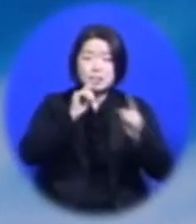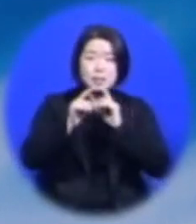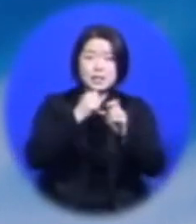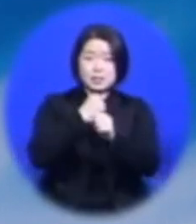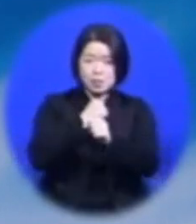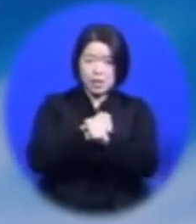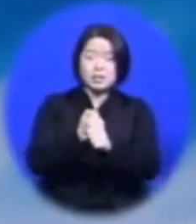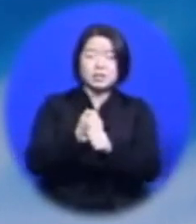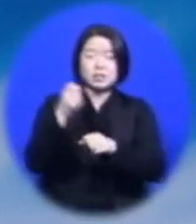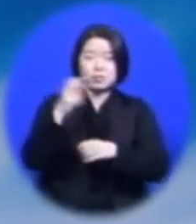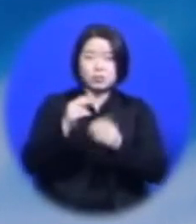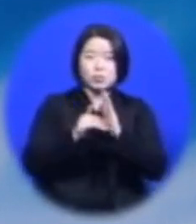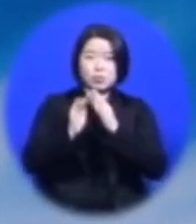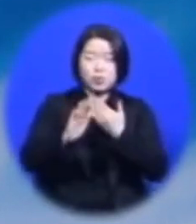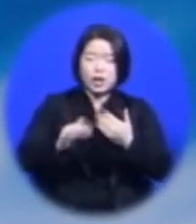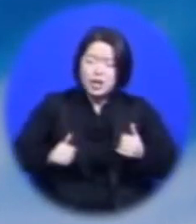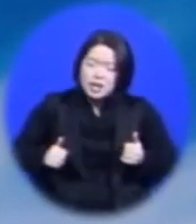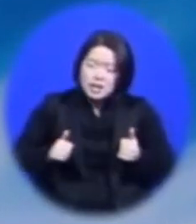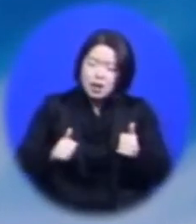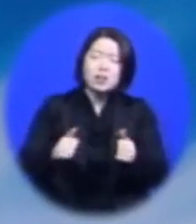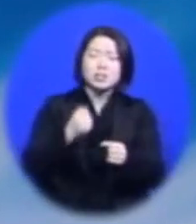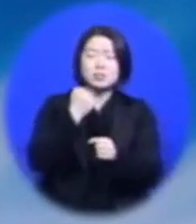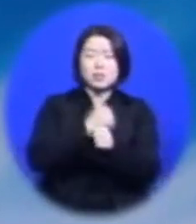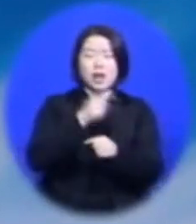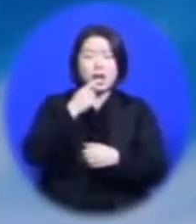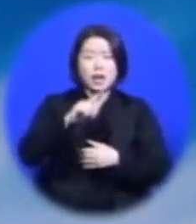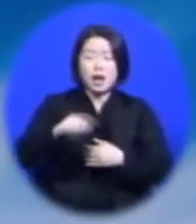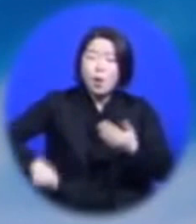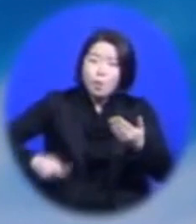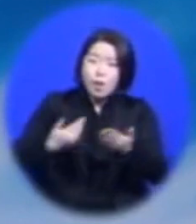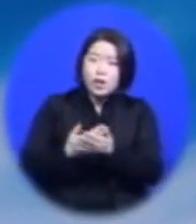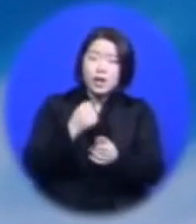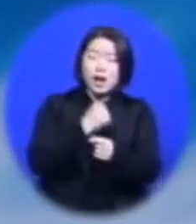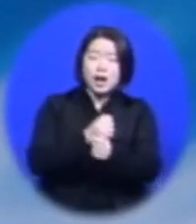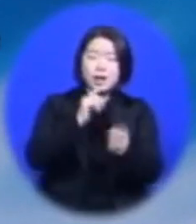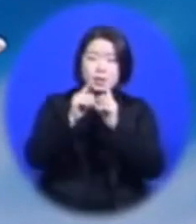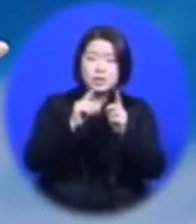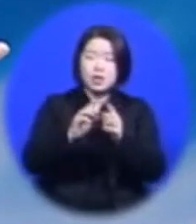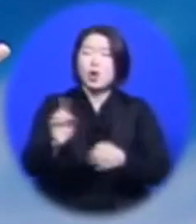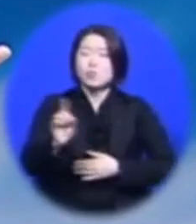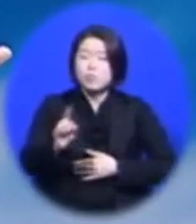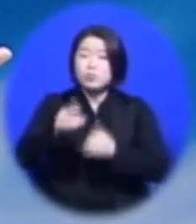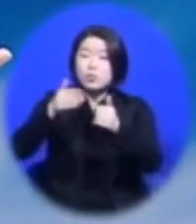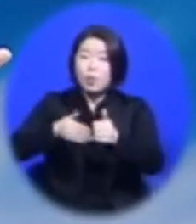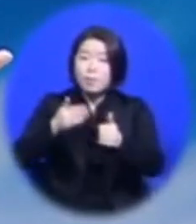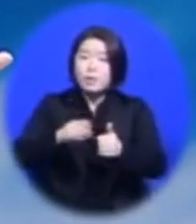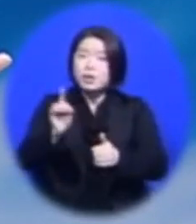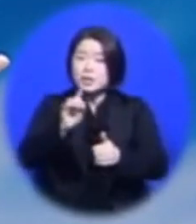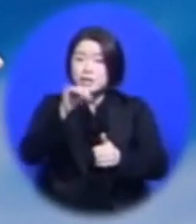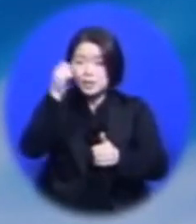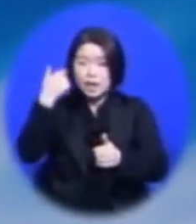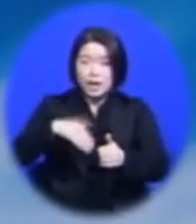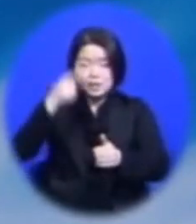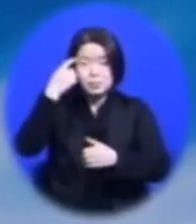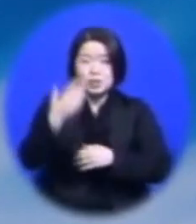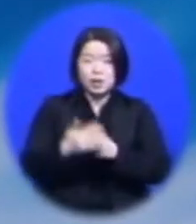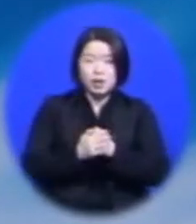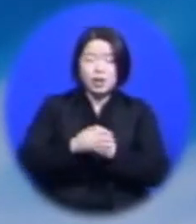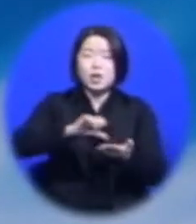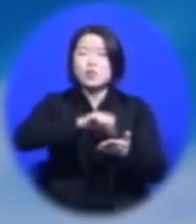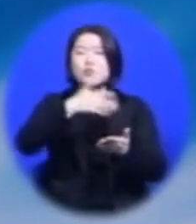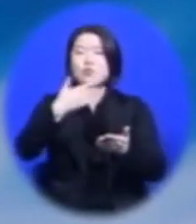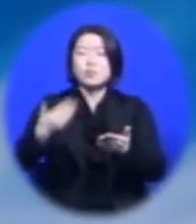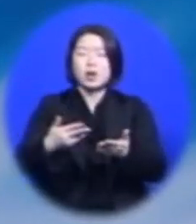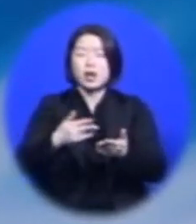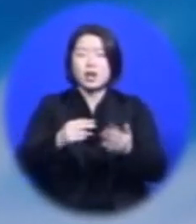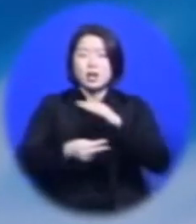하시고 열심을 내라 회개하라 하시고는 무슨 권면을 하셨는지 아십니까? 유명한